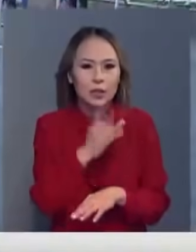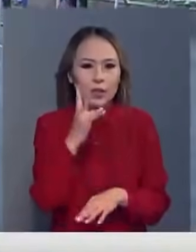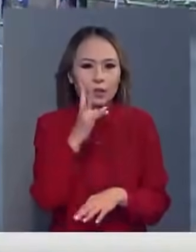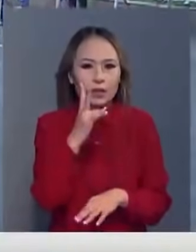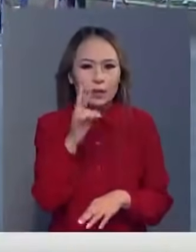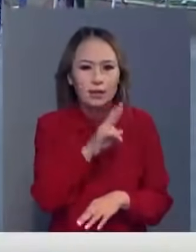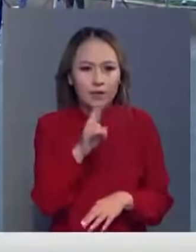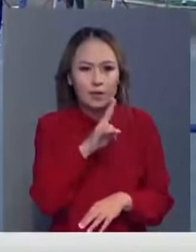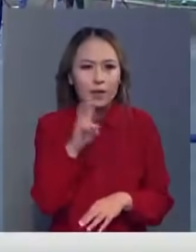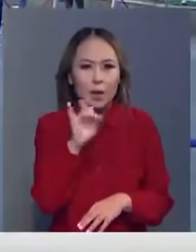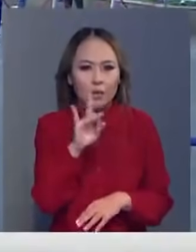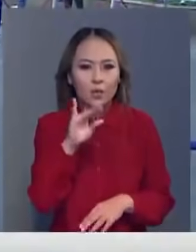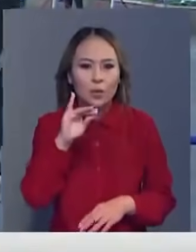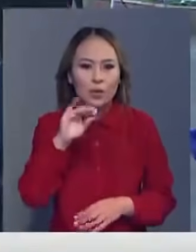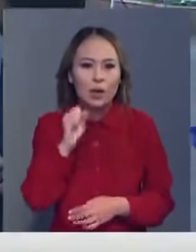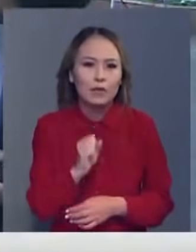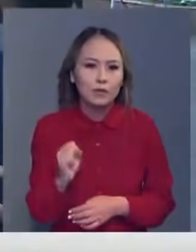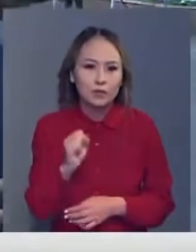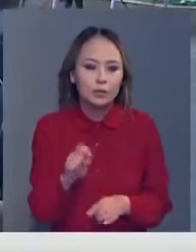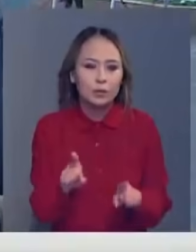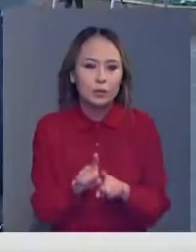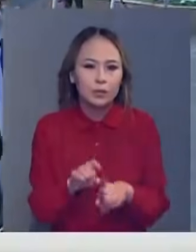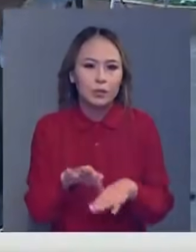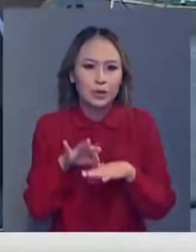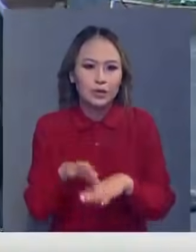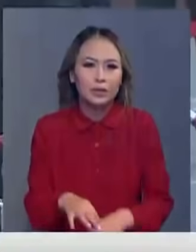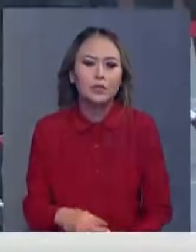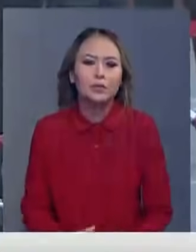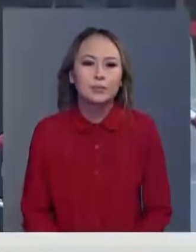наурыз, маусым және тамыз айларында өткізіледі.